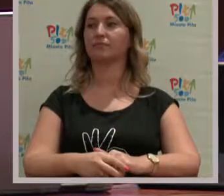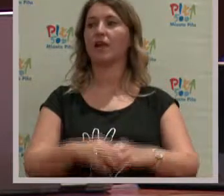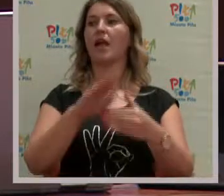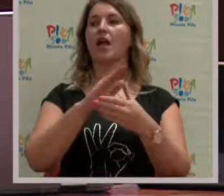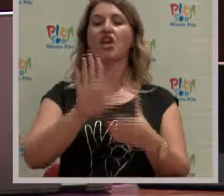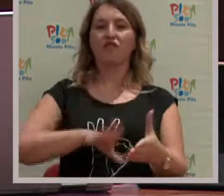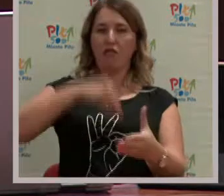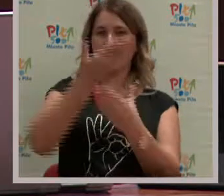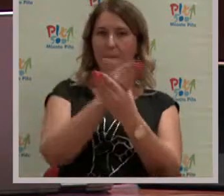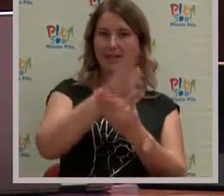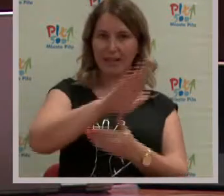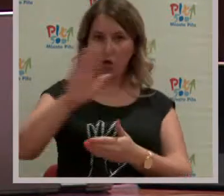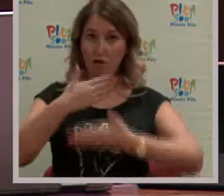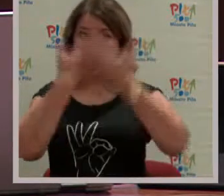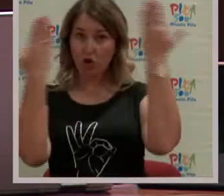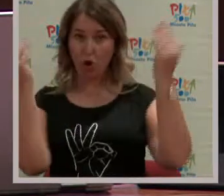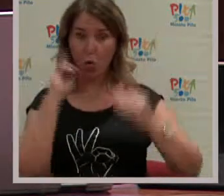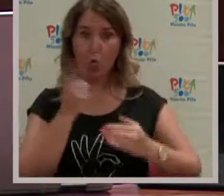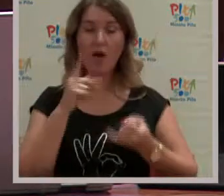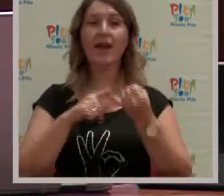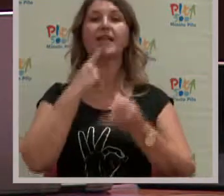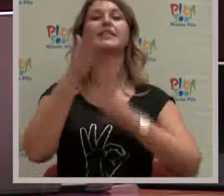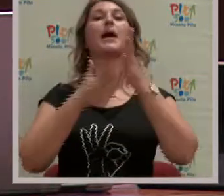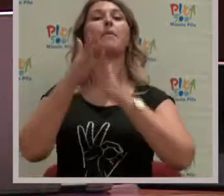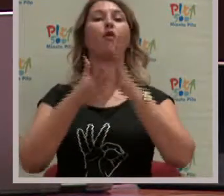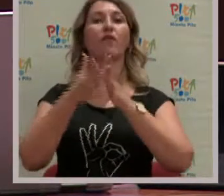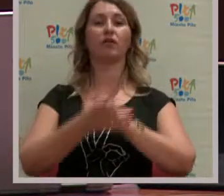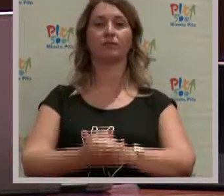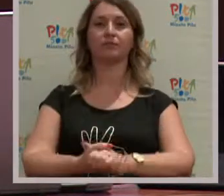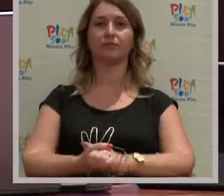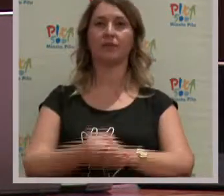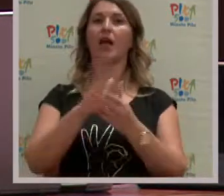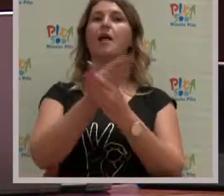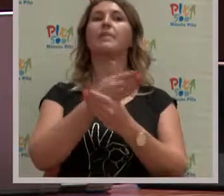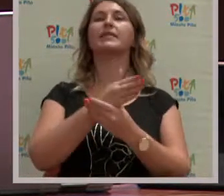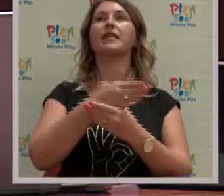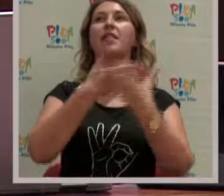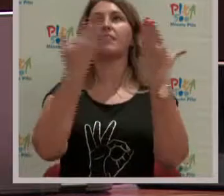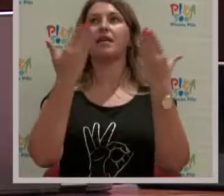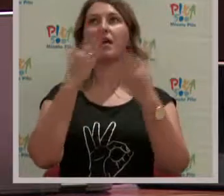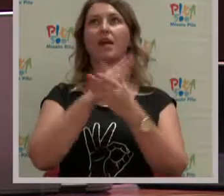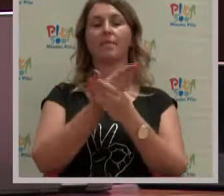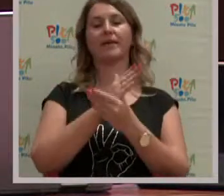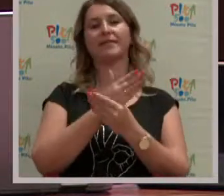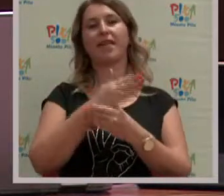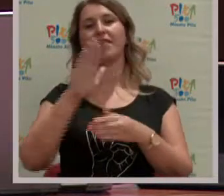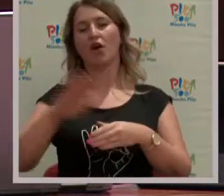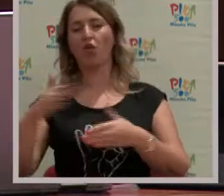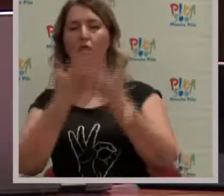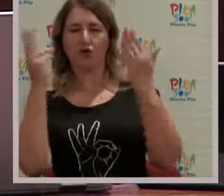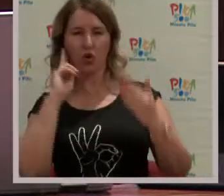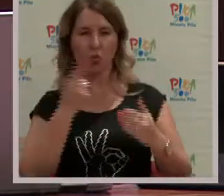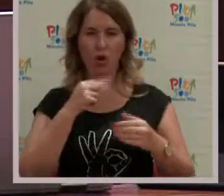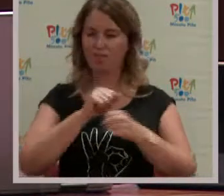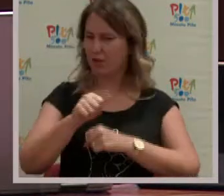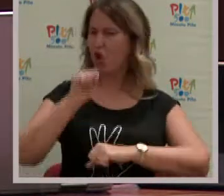Międzynarodowego Dnia Głuchych i Języka Migowego. Międzynarodowy Dzień Głuchych i Języka Migowego obchodzony